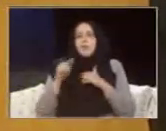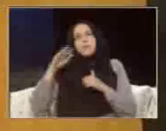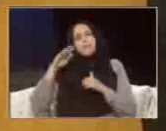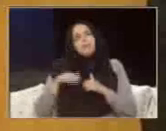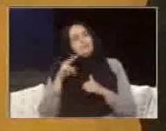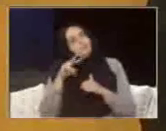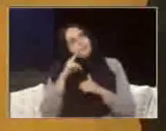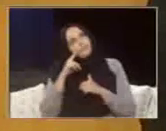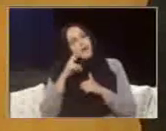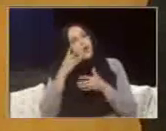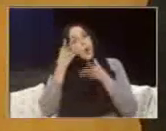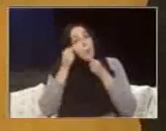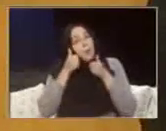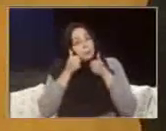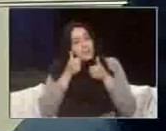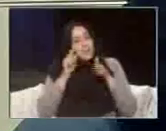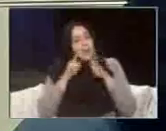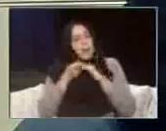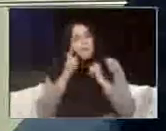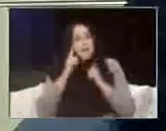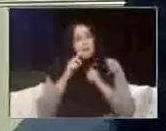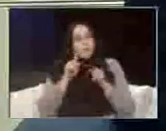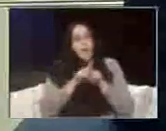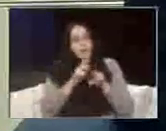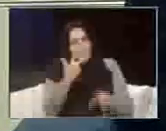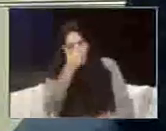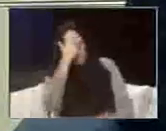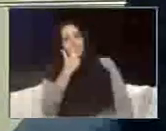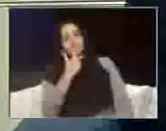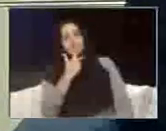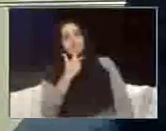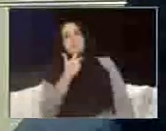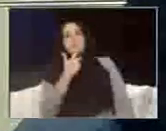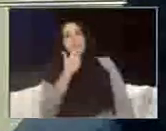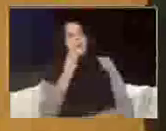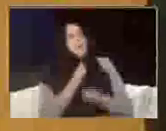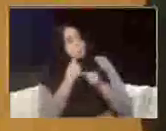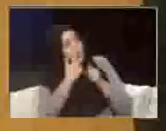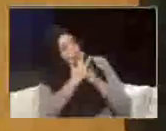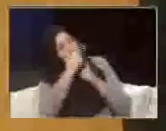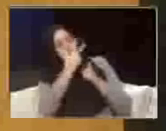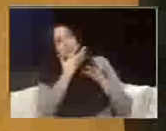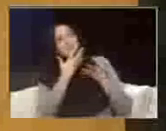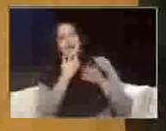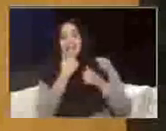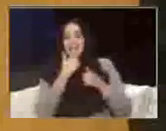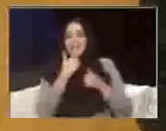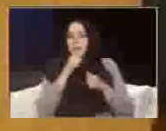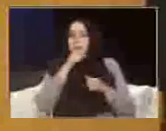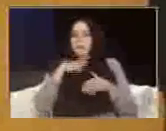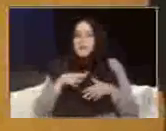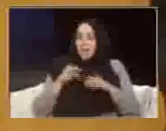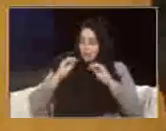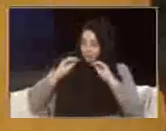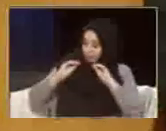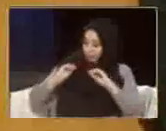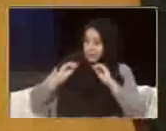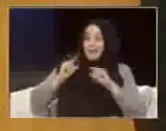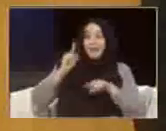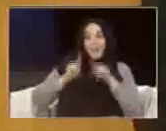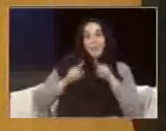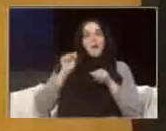من الزمن لا يعيه، ولكن ترسخ فيه. ولكن نعم ترسخ في ذهنه، بمعنى أننا النبي عليه الصلاة والسلام يعلمنا في أننا